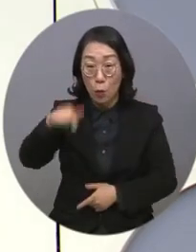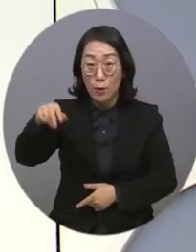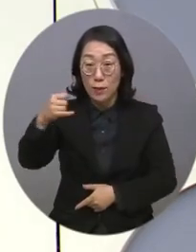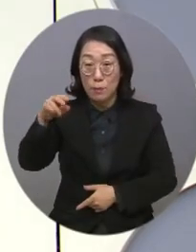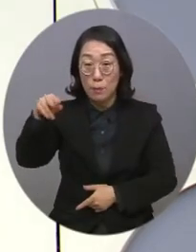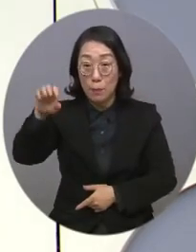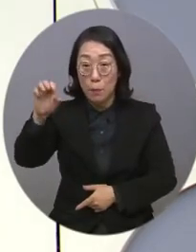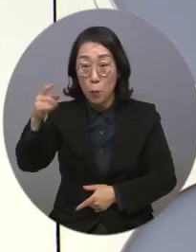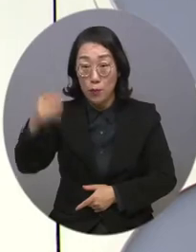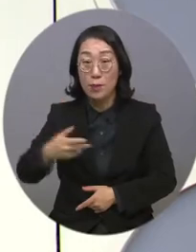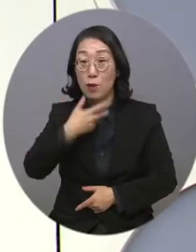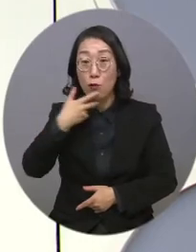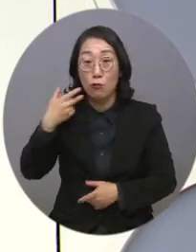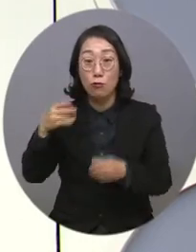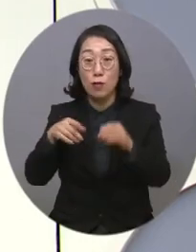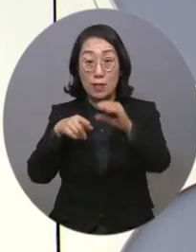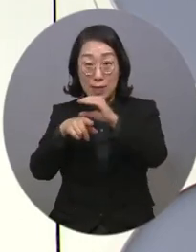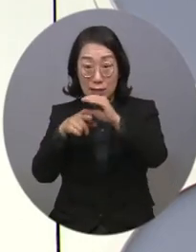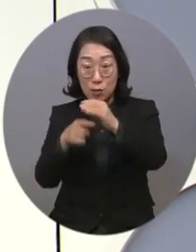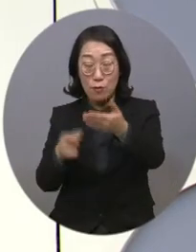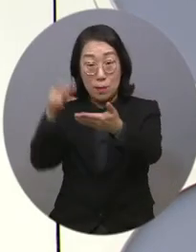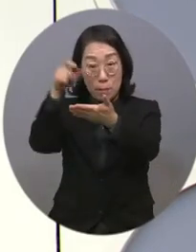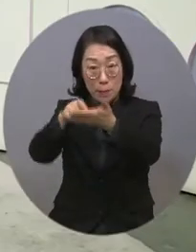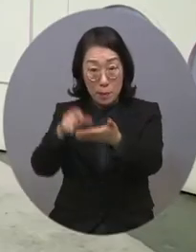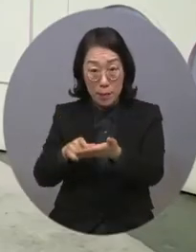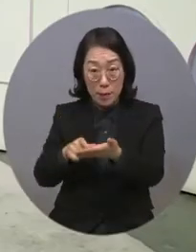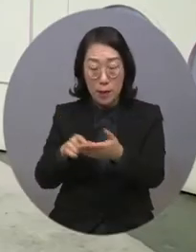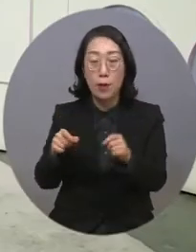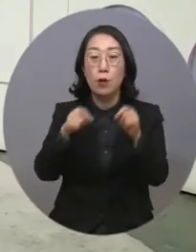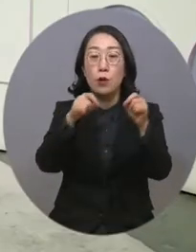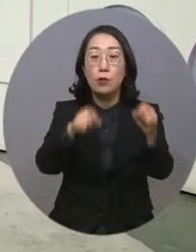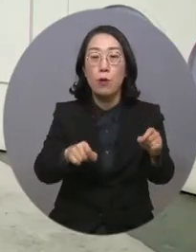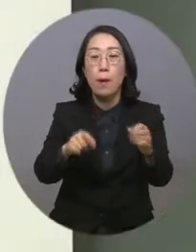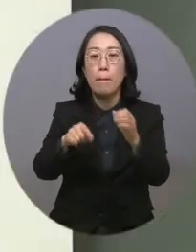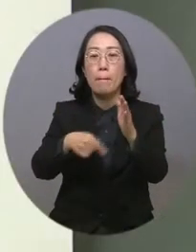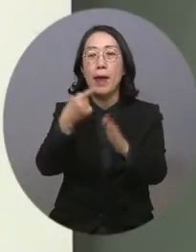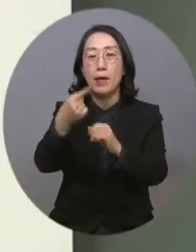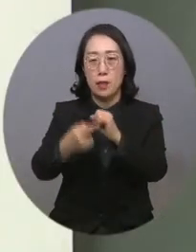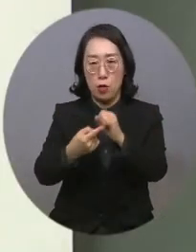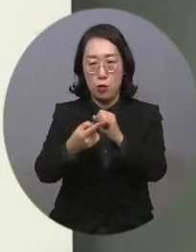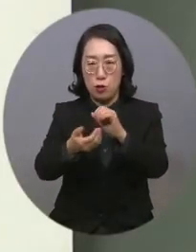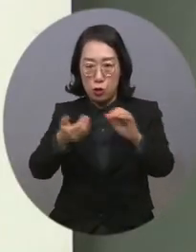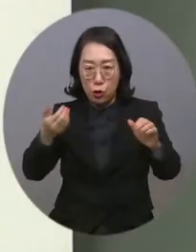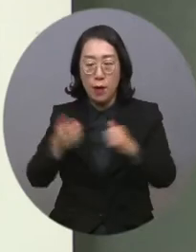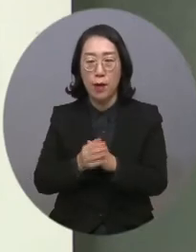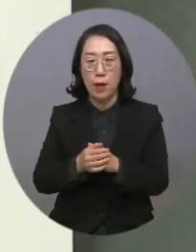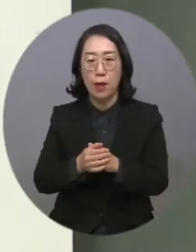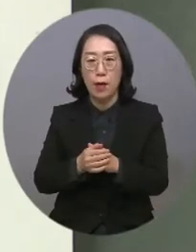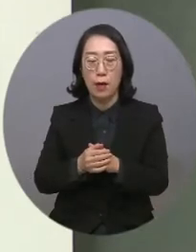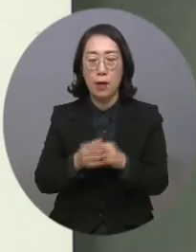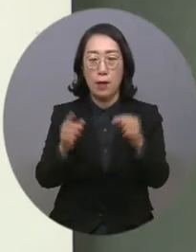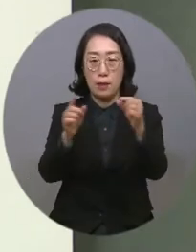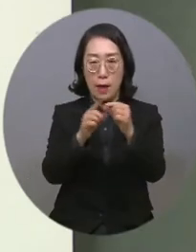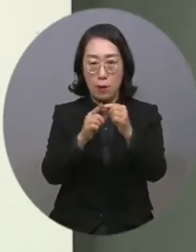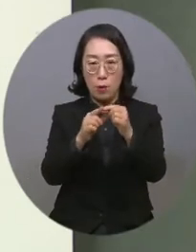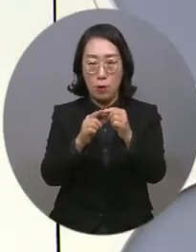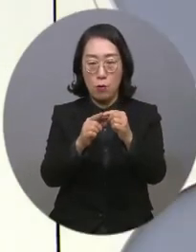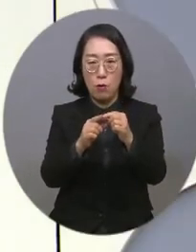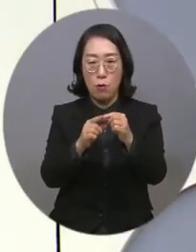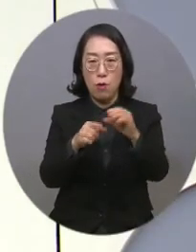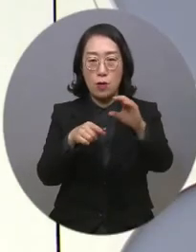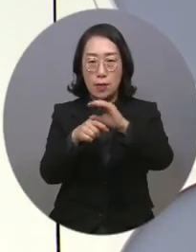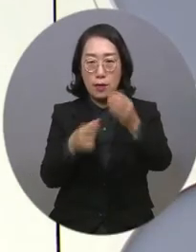사전에 올라갔다고 하잖아요. 예. 한국은 지금 예, 그렇게 유명한 체코는 벌써 100년 전에 예, 체코 단어 하나가 그 옥스퍼드 사전에